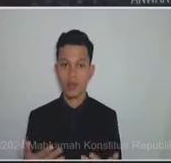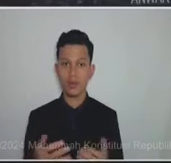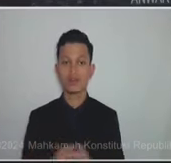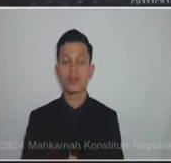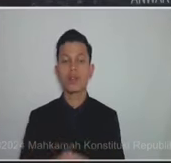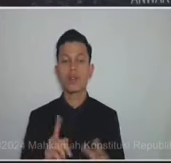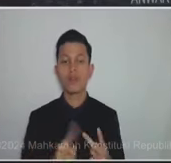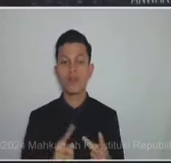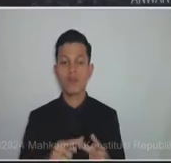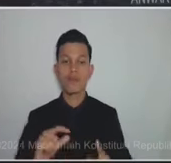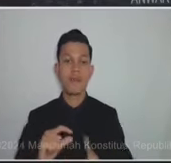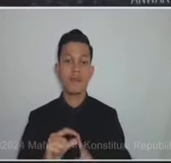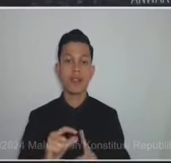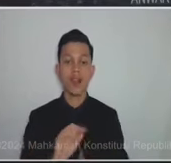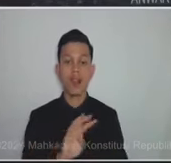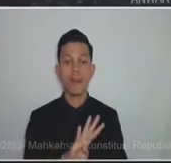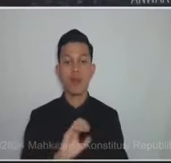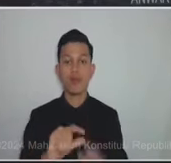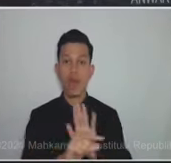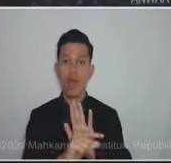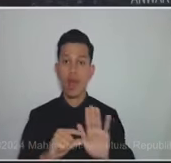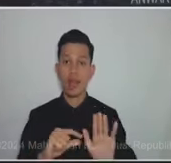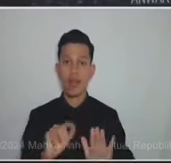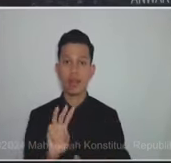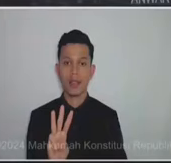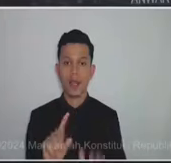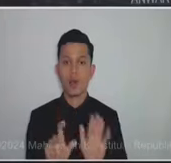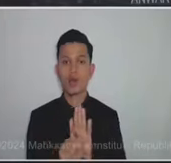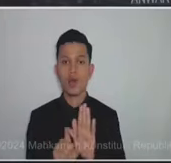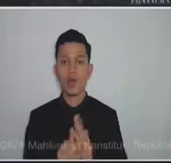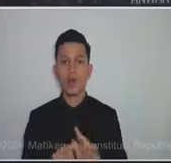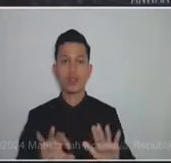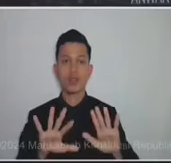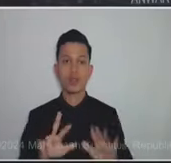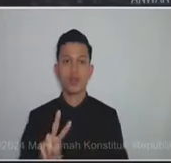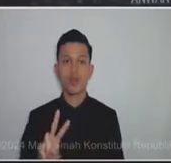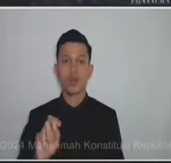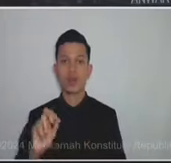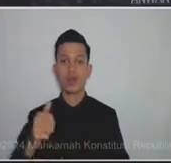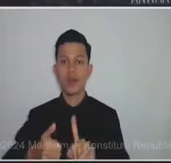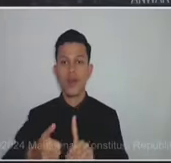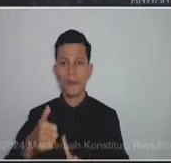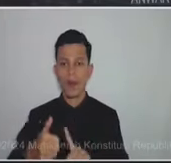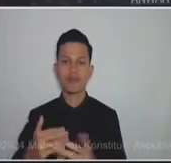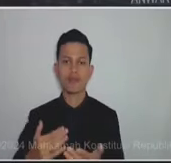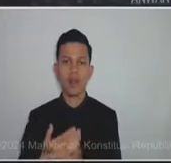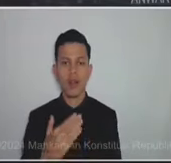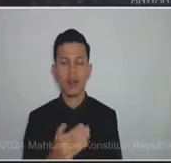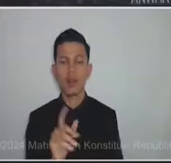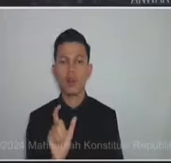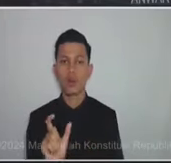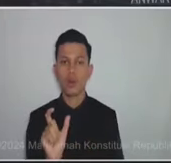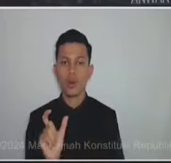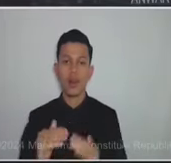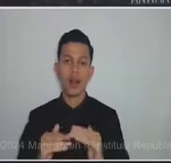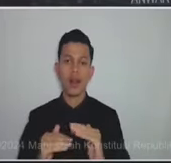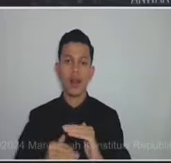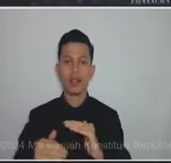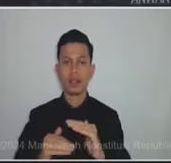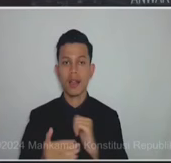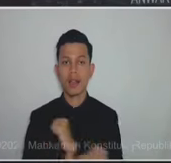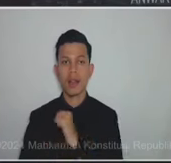dua pasal 40 ayat 3 u 10 2016 bertentangan dengan undang-undang